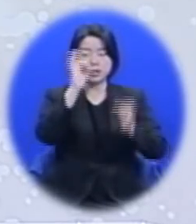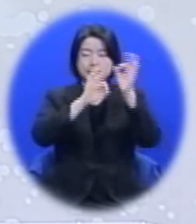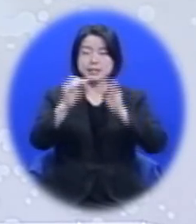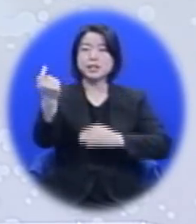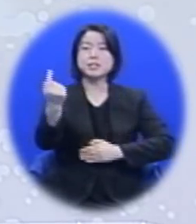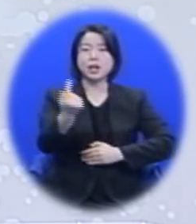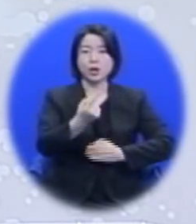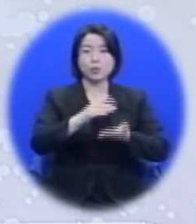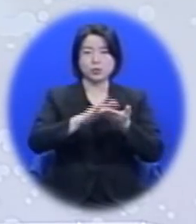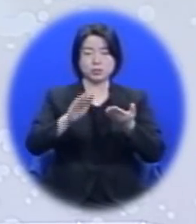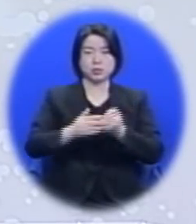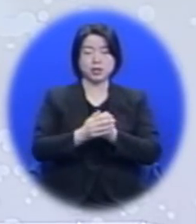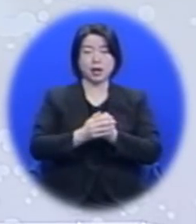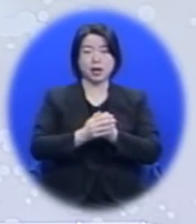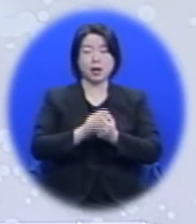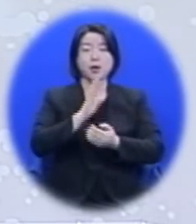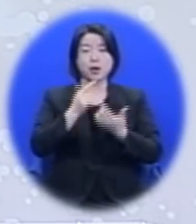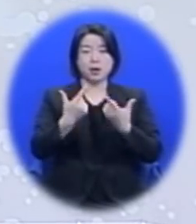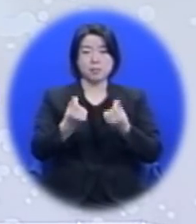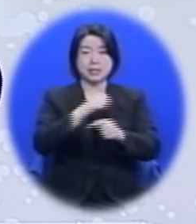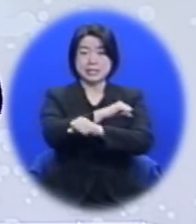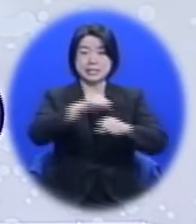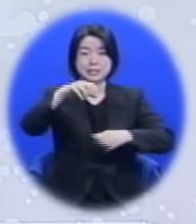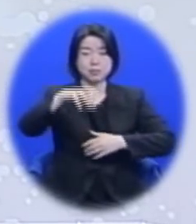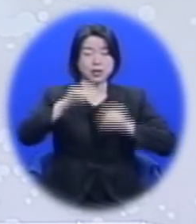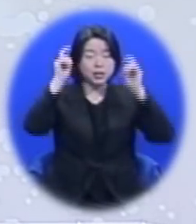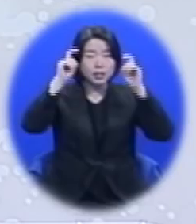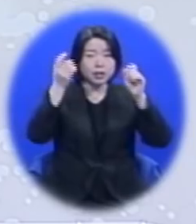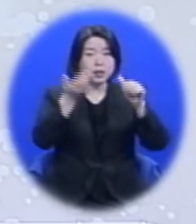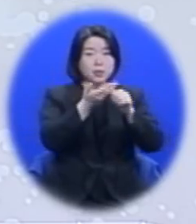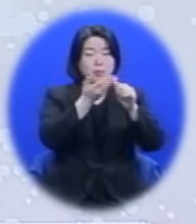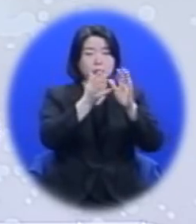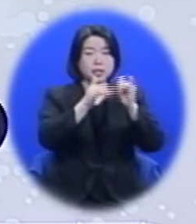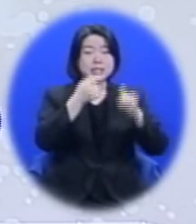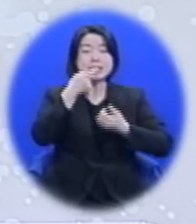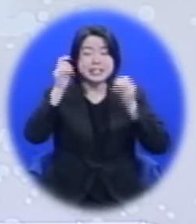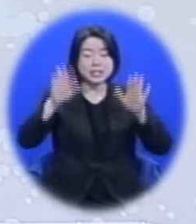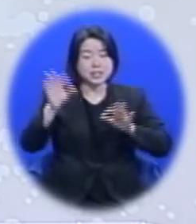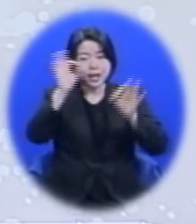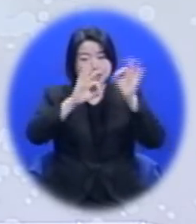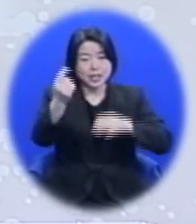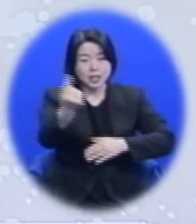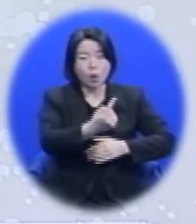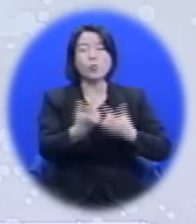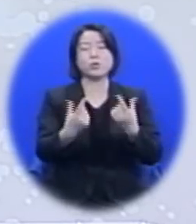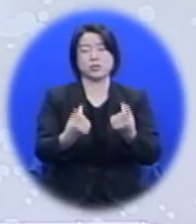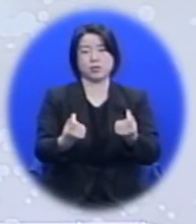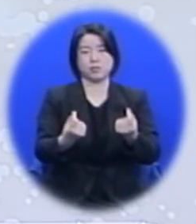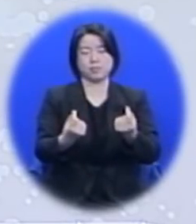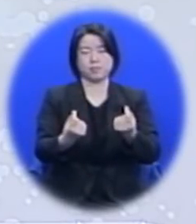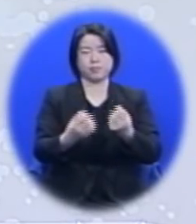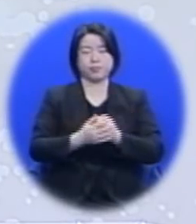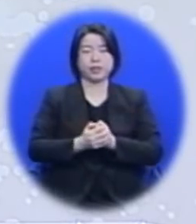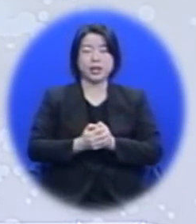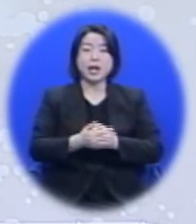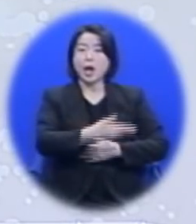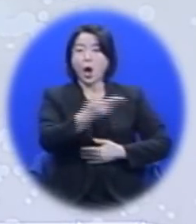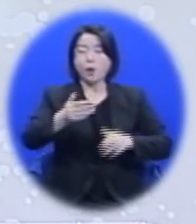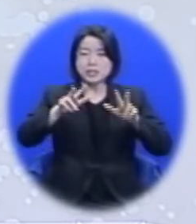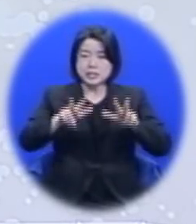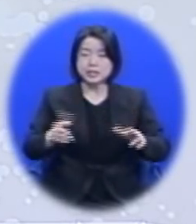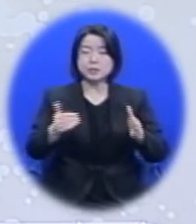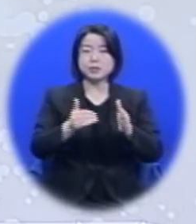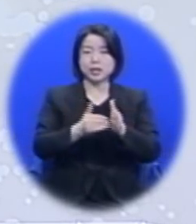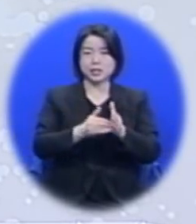마치 들판에 있는 목동들에게 천사들이 찾아간 것처럼. 여러분은 지금까지 살아오는 동안에 그런